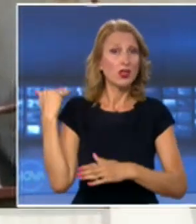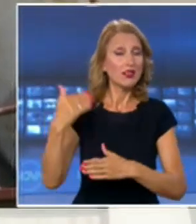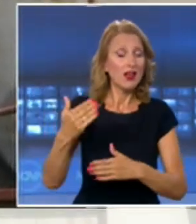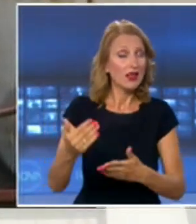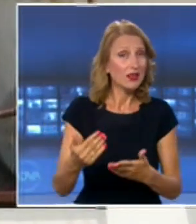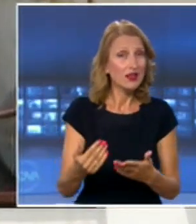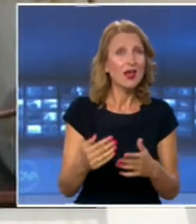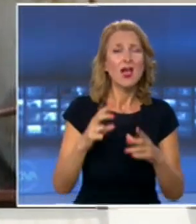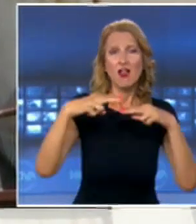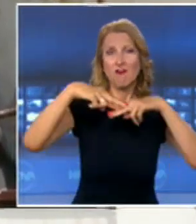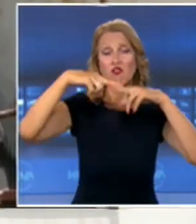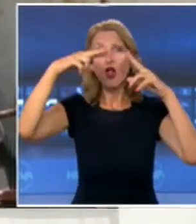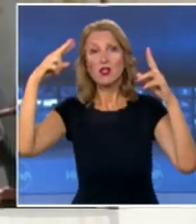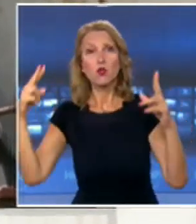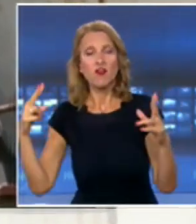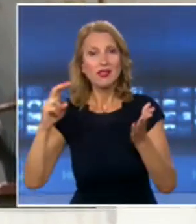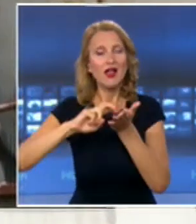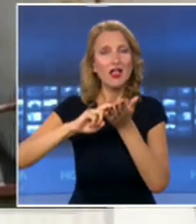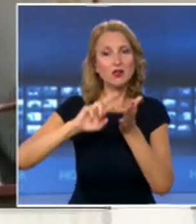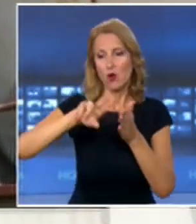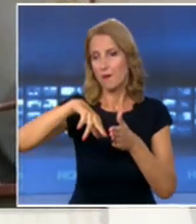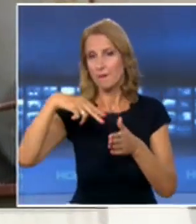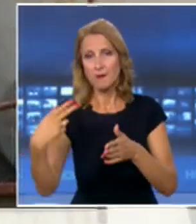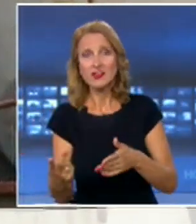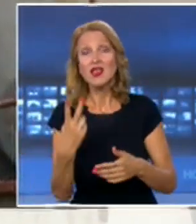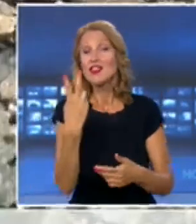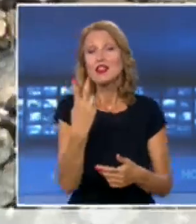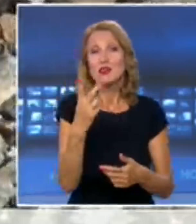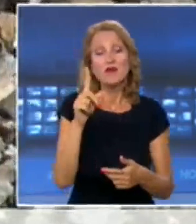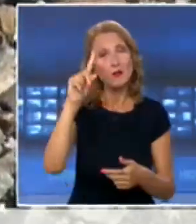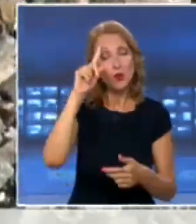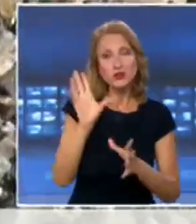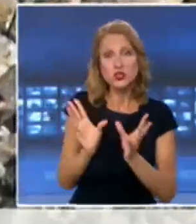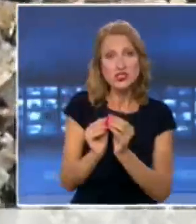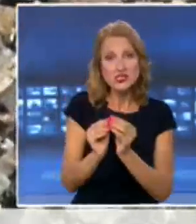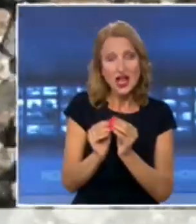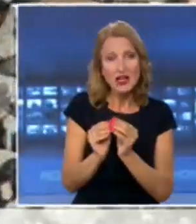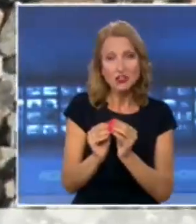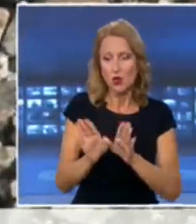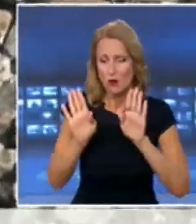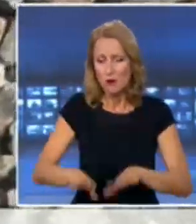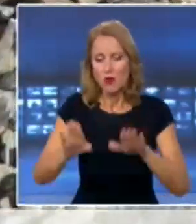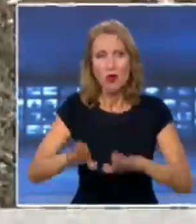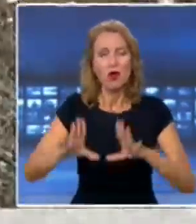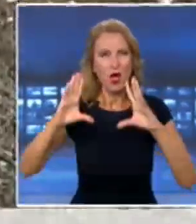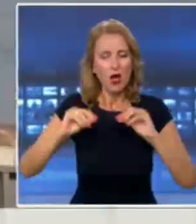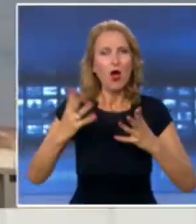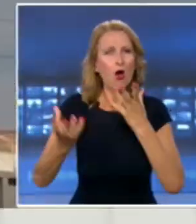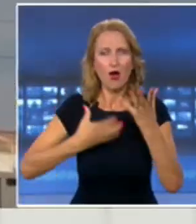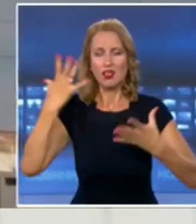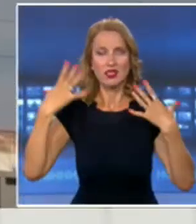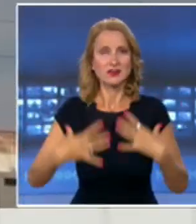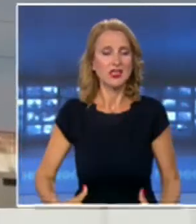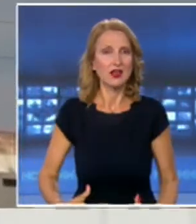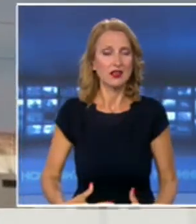пада долу с много тежки изгаряния, като две от децата, които също са го придружали, са угасили части от тялото му и дрехите му.